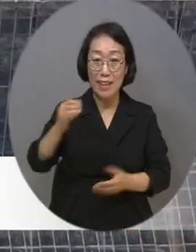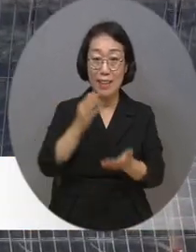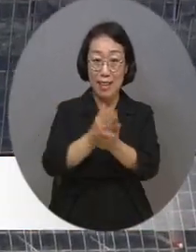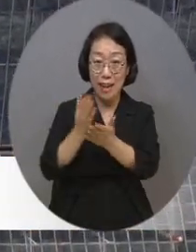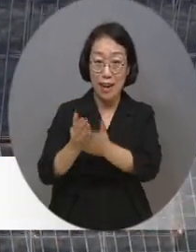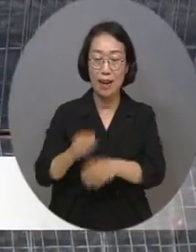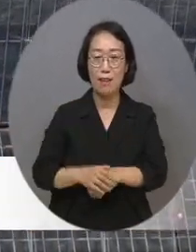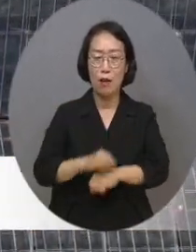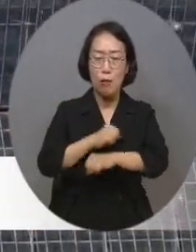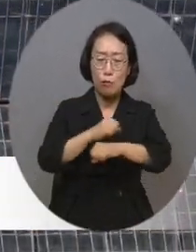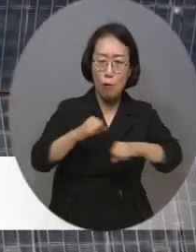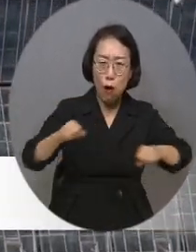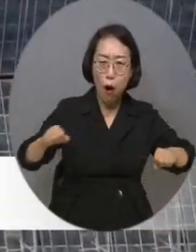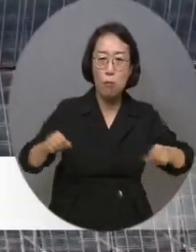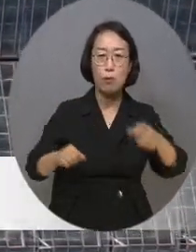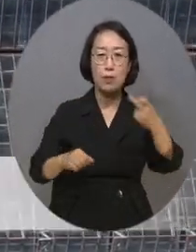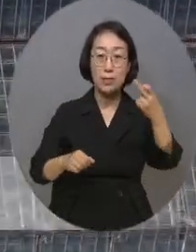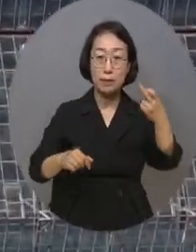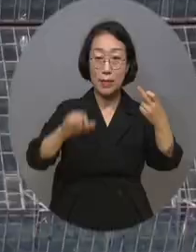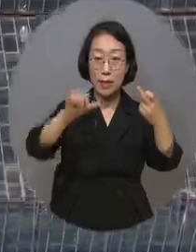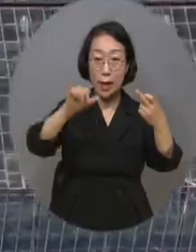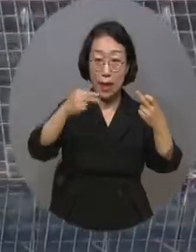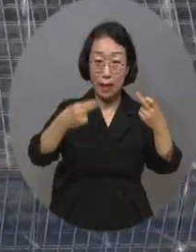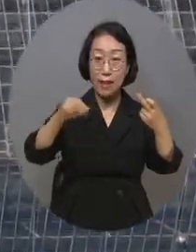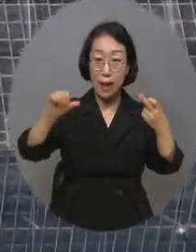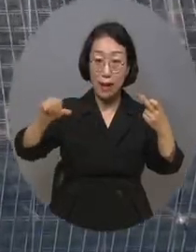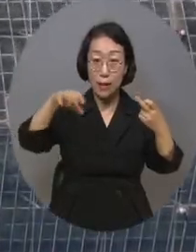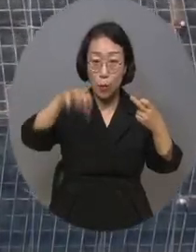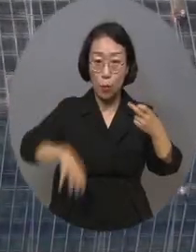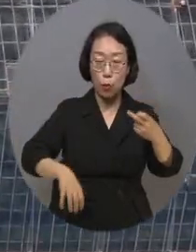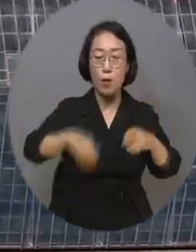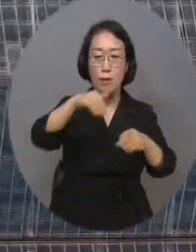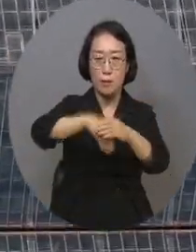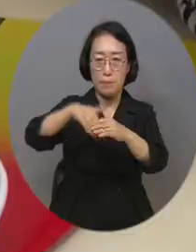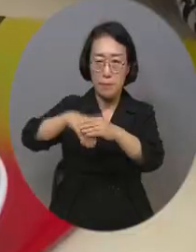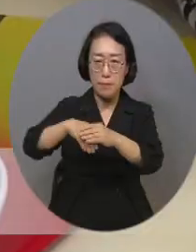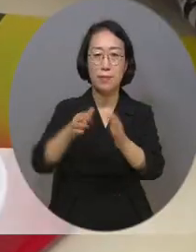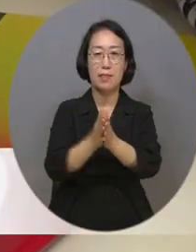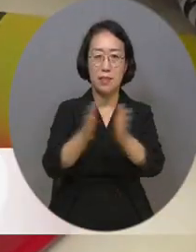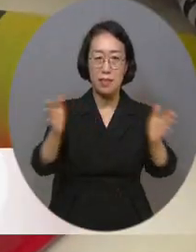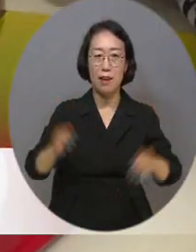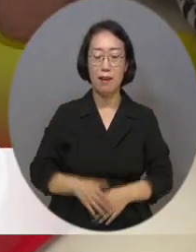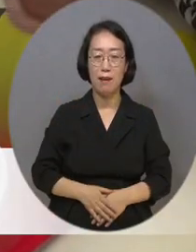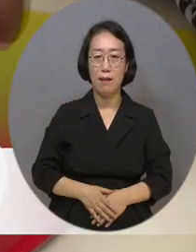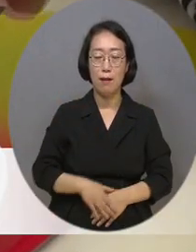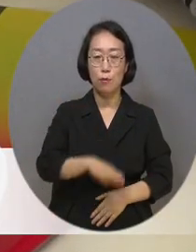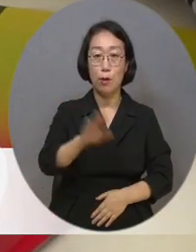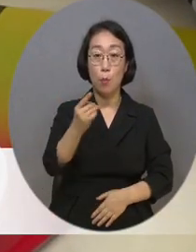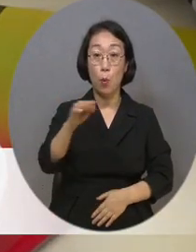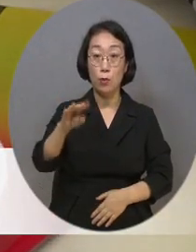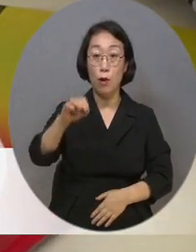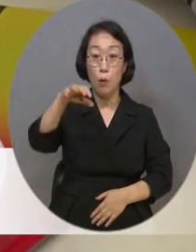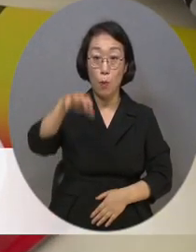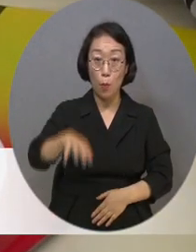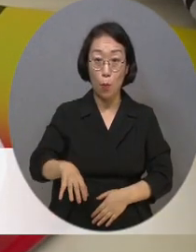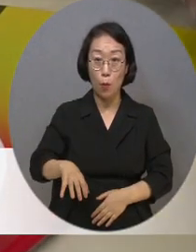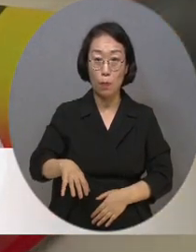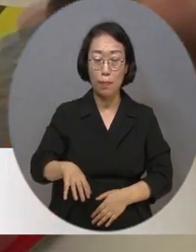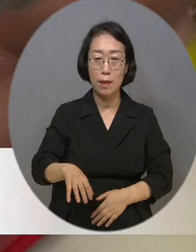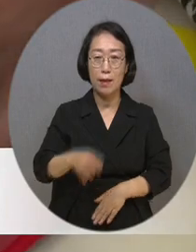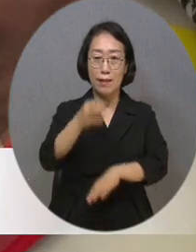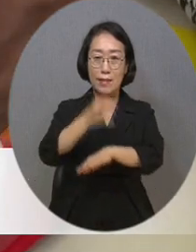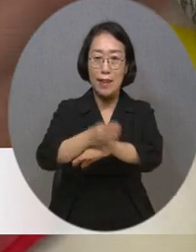약 12헥타르의 아열대 작목 단지를 조성했습니다. 저희 보성군에서는 다양한 소비자